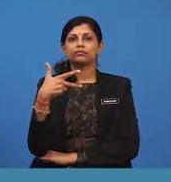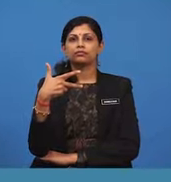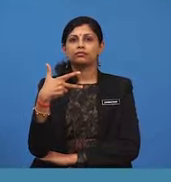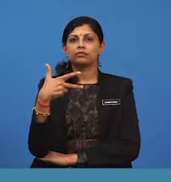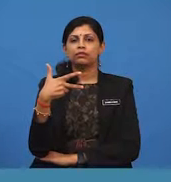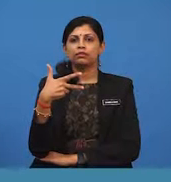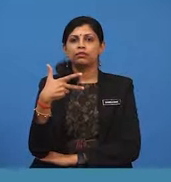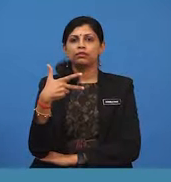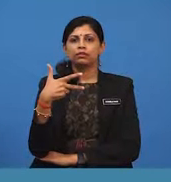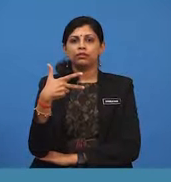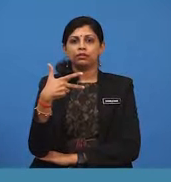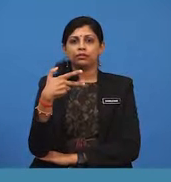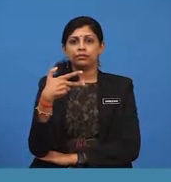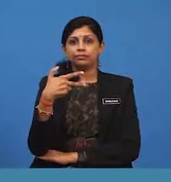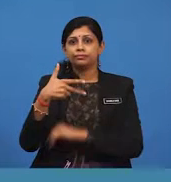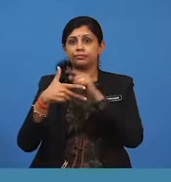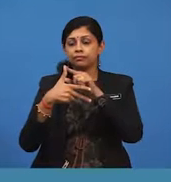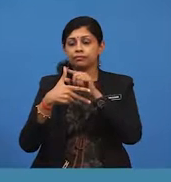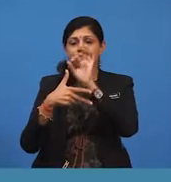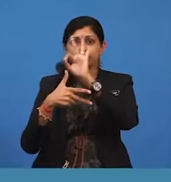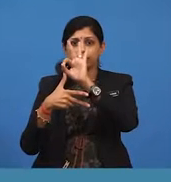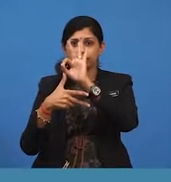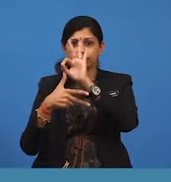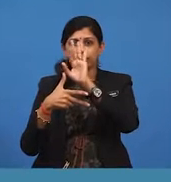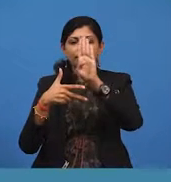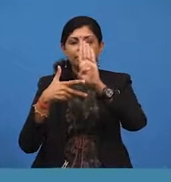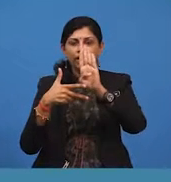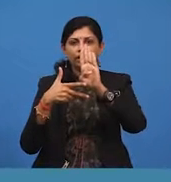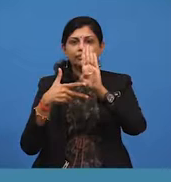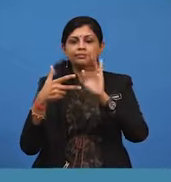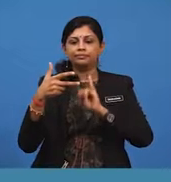supaya ketiga-tiga jari ini lurus dan berserenjang.